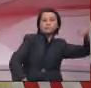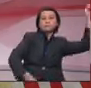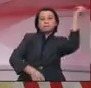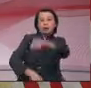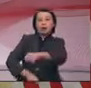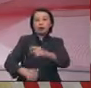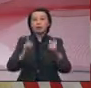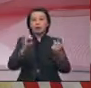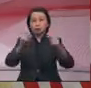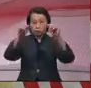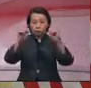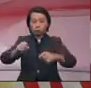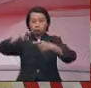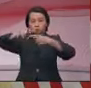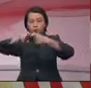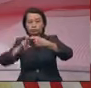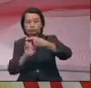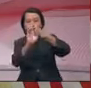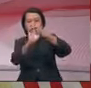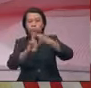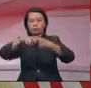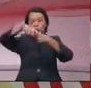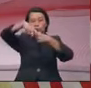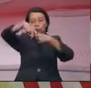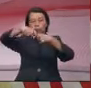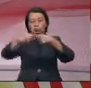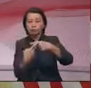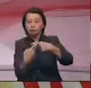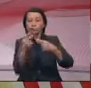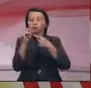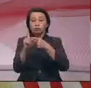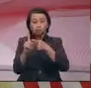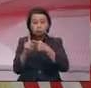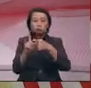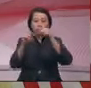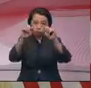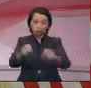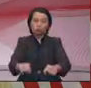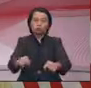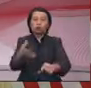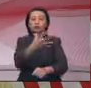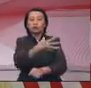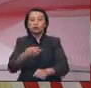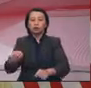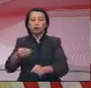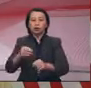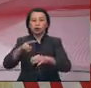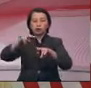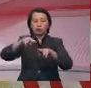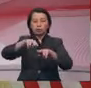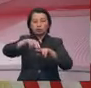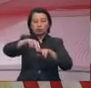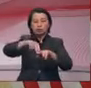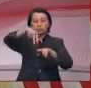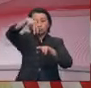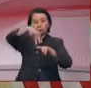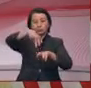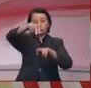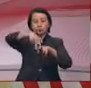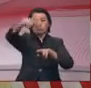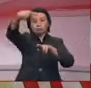persorangan, gimnastik memang secara bersendirian. Begitu juga dengan terjun papan